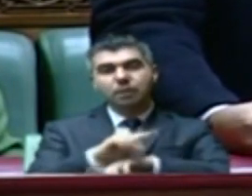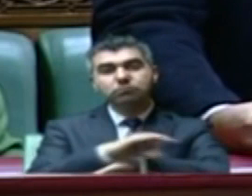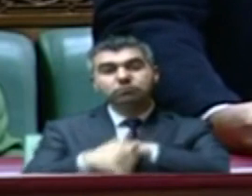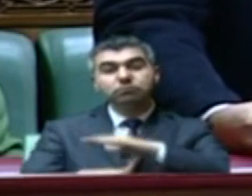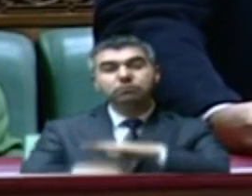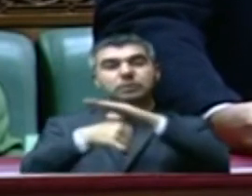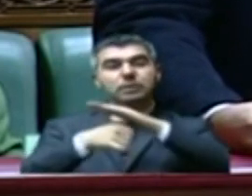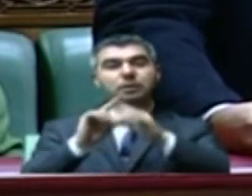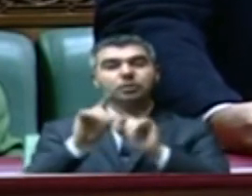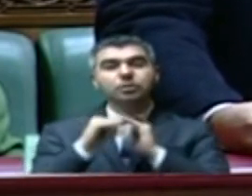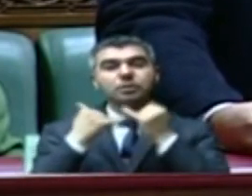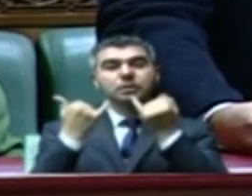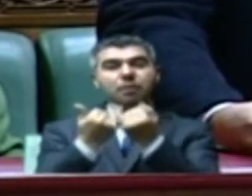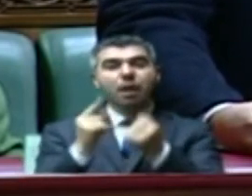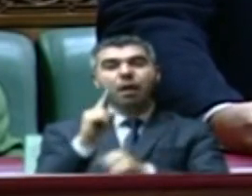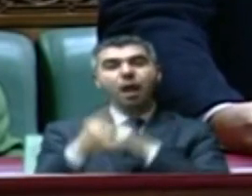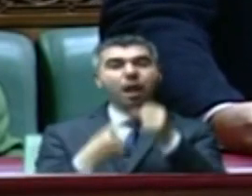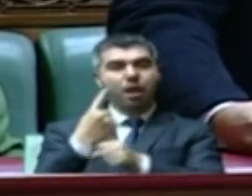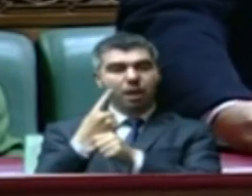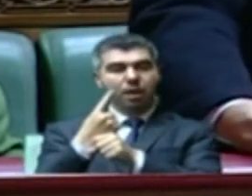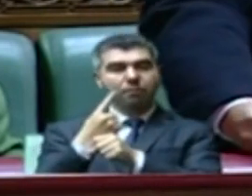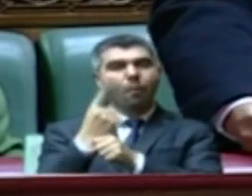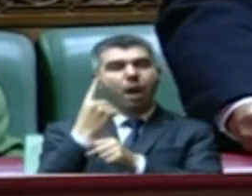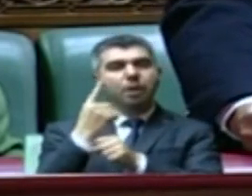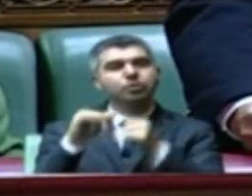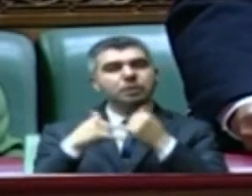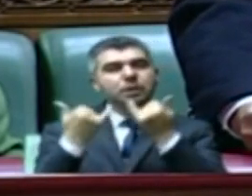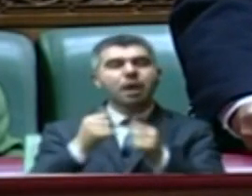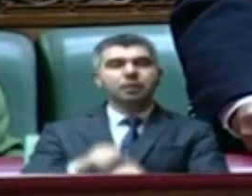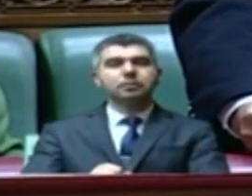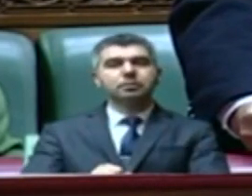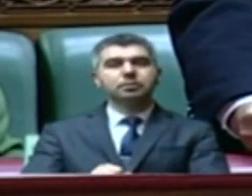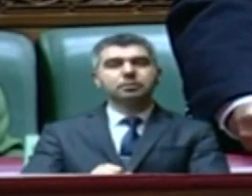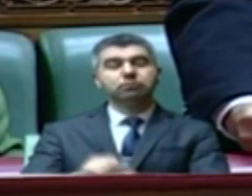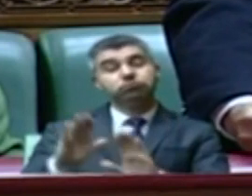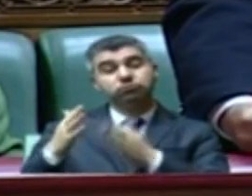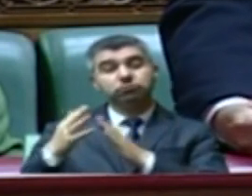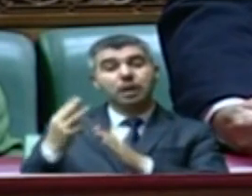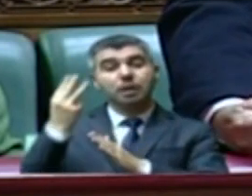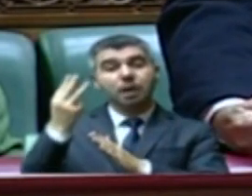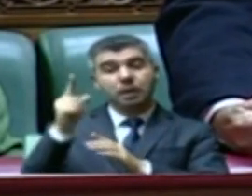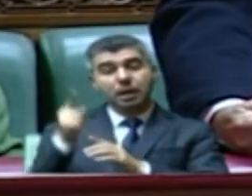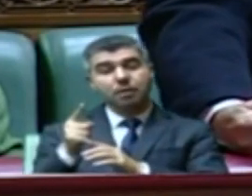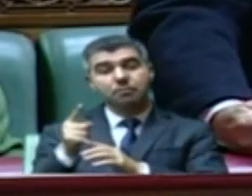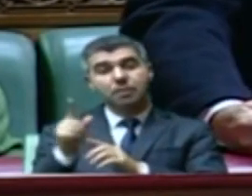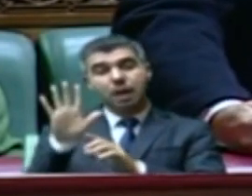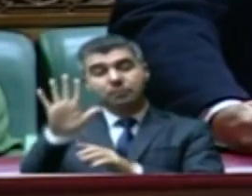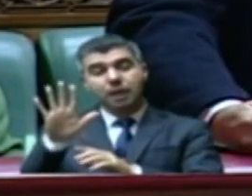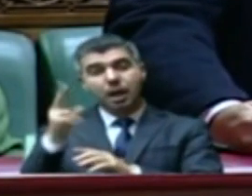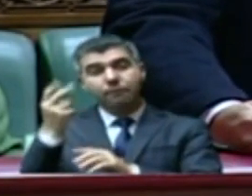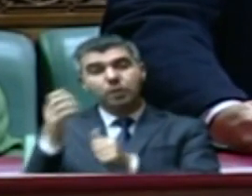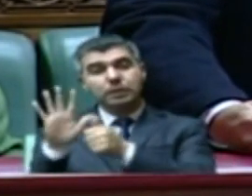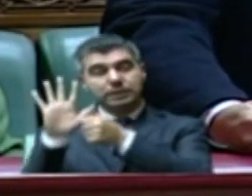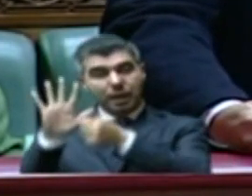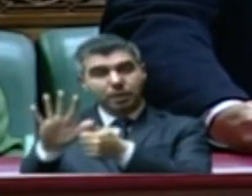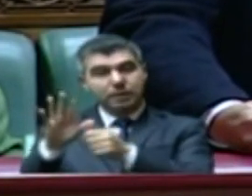العمومية يعقد جمعه العام مرة واحدة في السنة على الأقل. والحالة أنه منذ 3 مايو 2016 تاريخ الإعلان عن